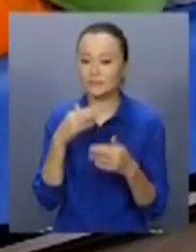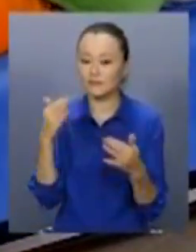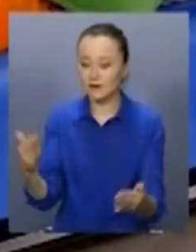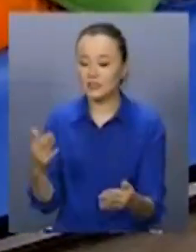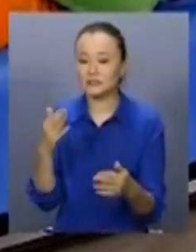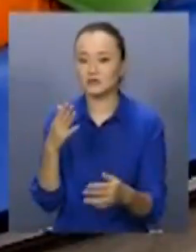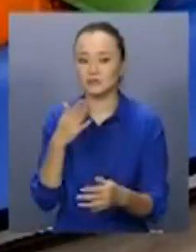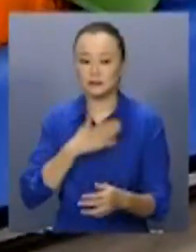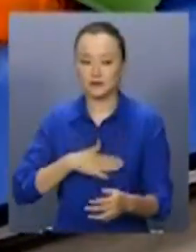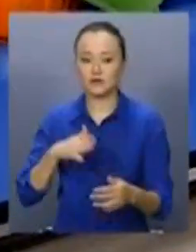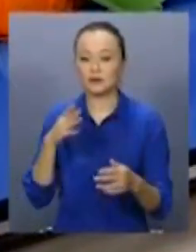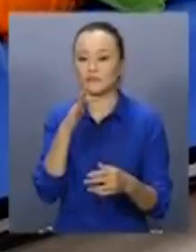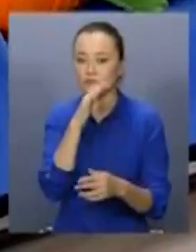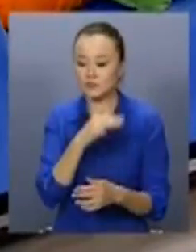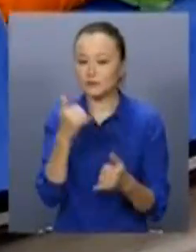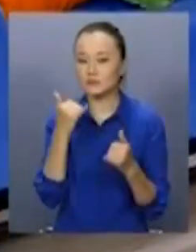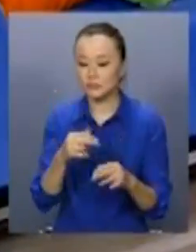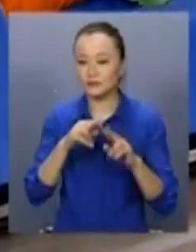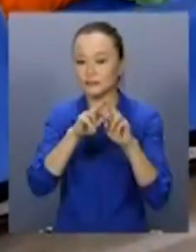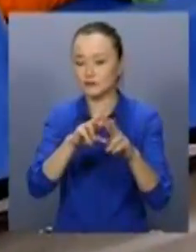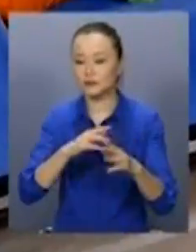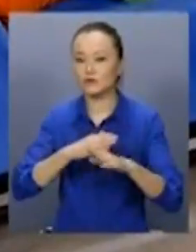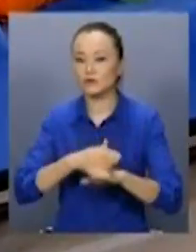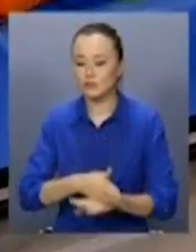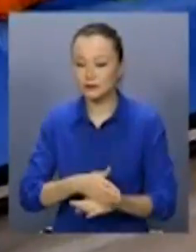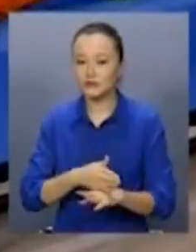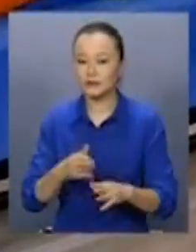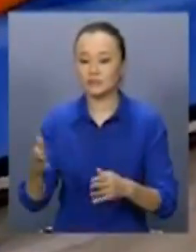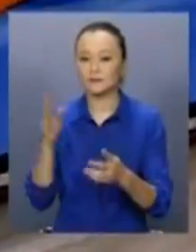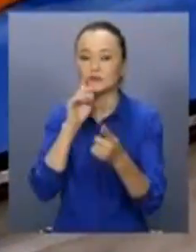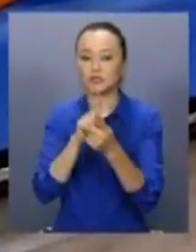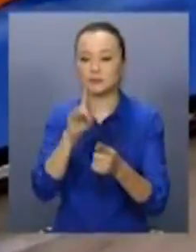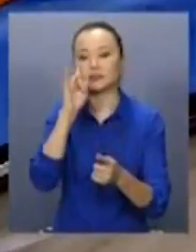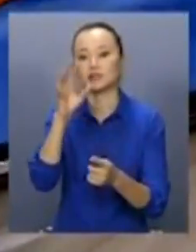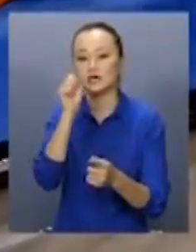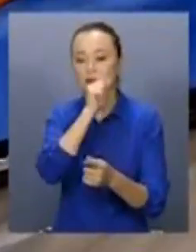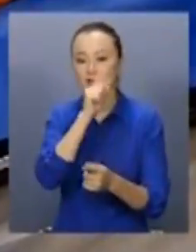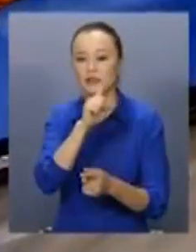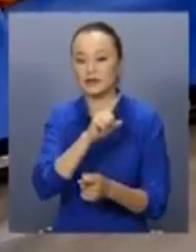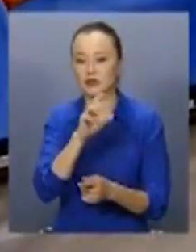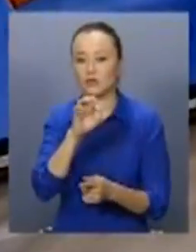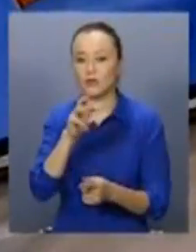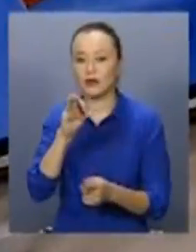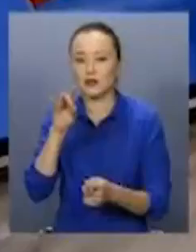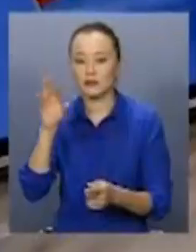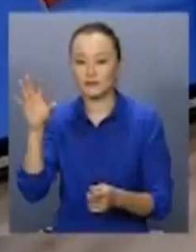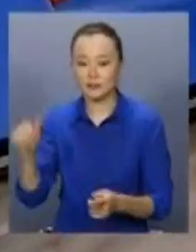сәт келген секілді. Себебі бізде бүгін жұлдызды қонақ. Қарсы алайық, белгілі әнші Зарина